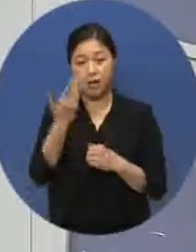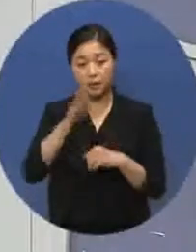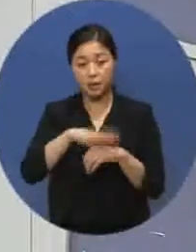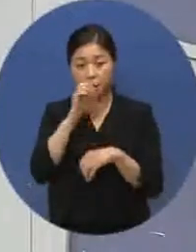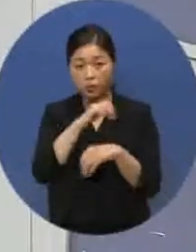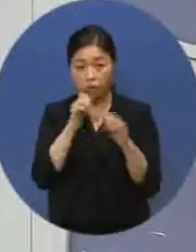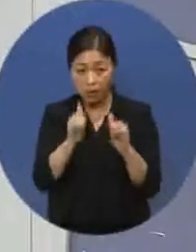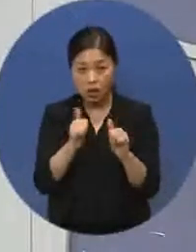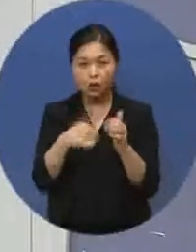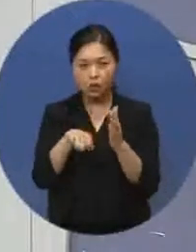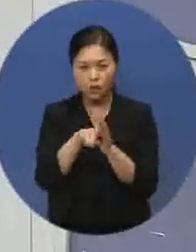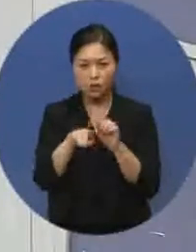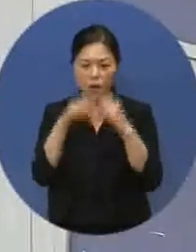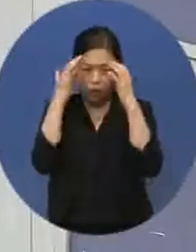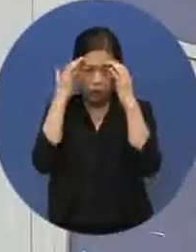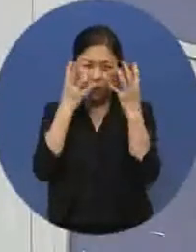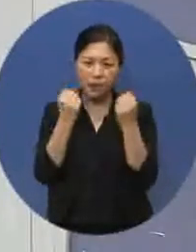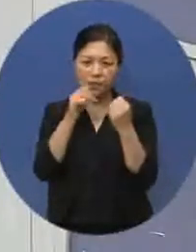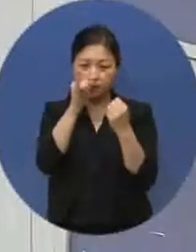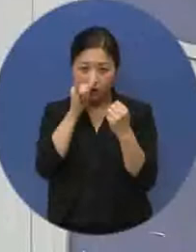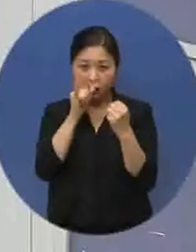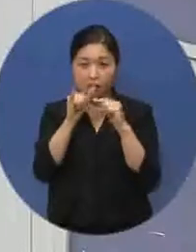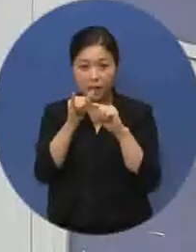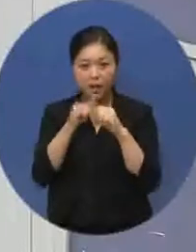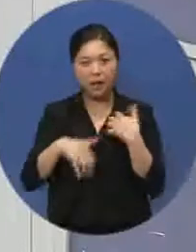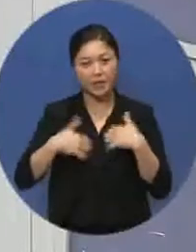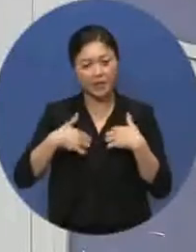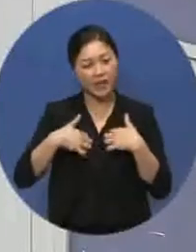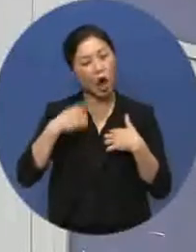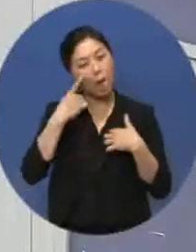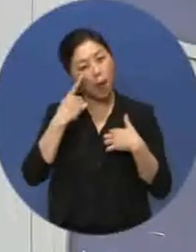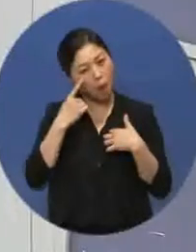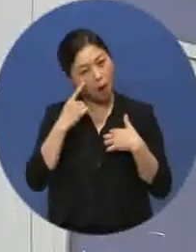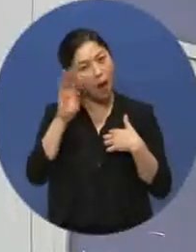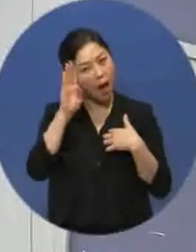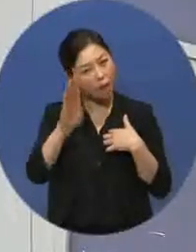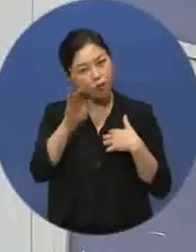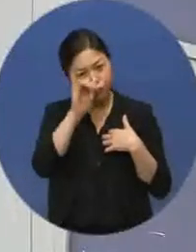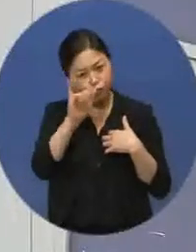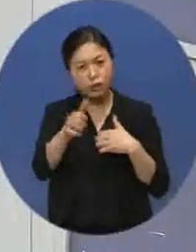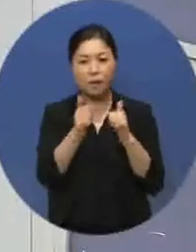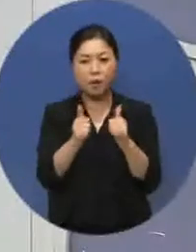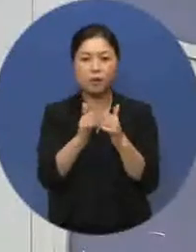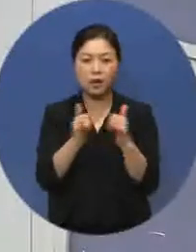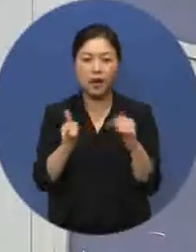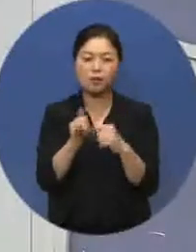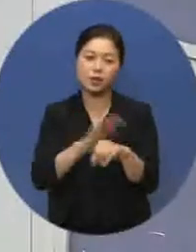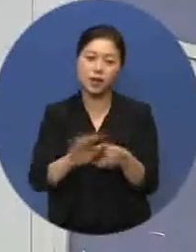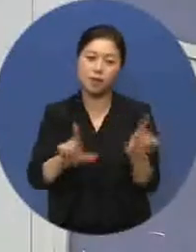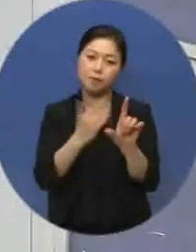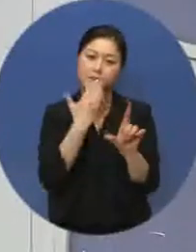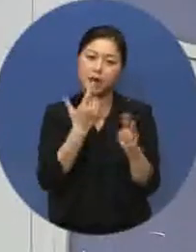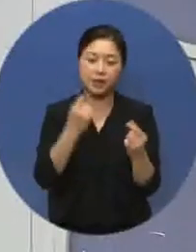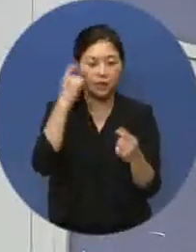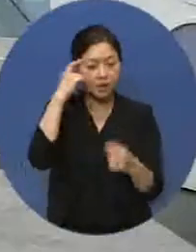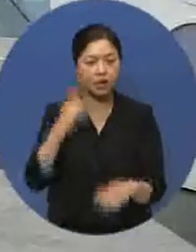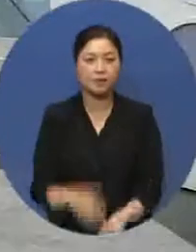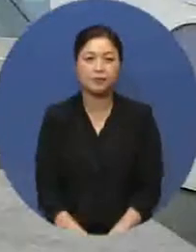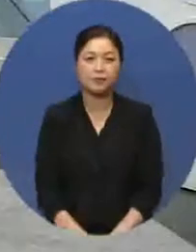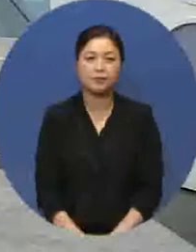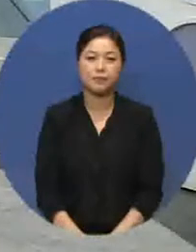많은 고통이 따를 텐데 그것을 즐기면 여러분들 아마 훌륭한 법조인으로서 자리 잡을 수 있을 거라고 생각합니다.